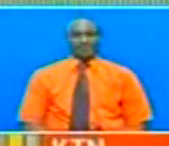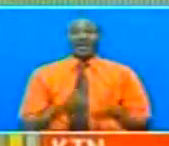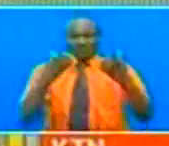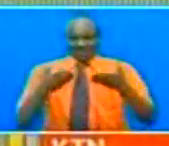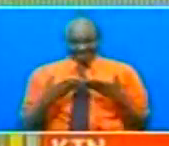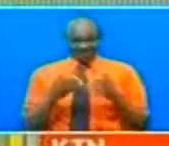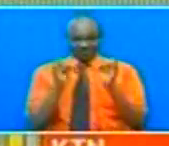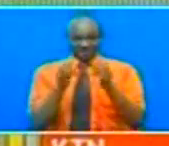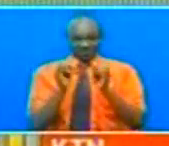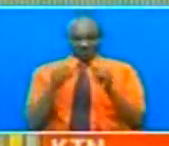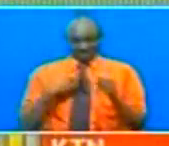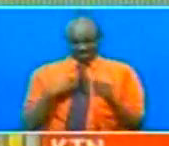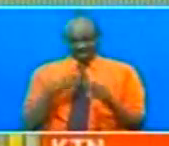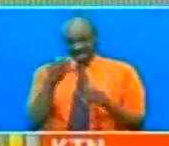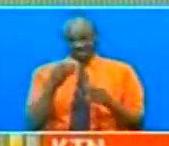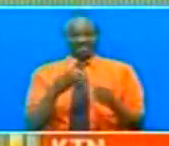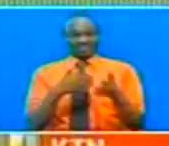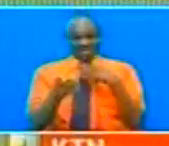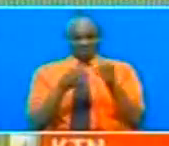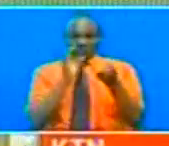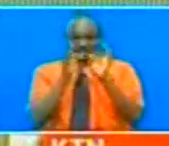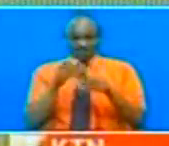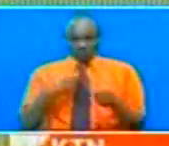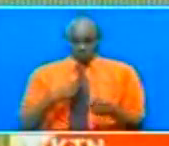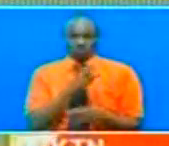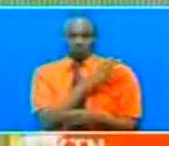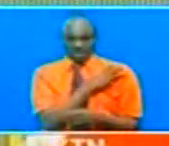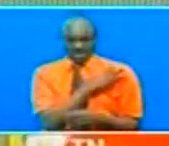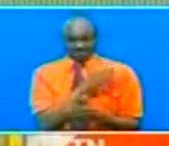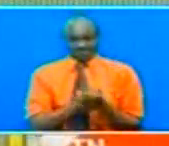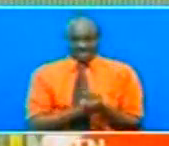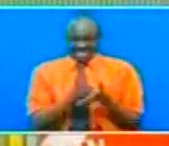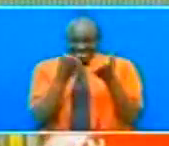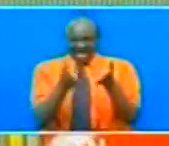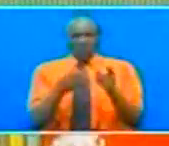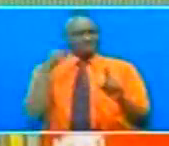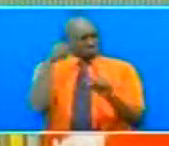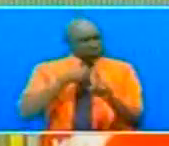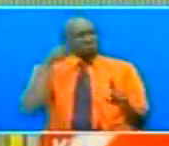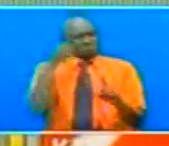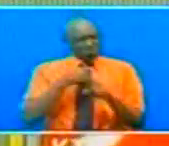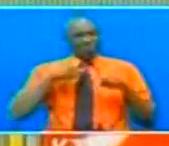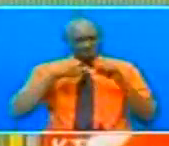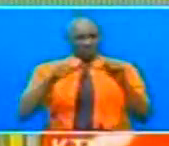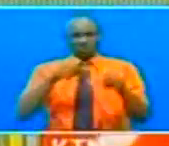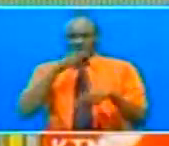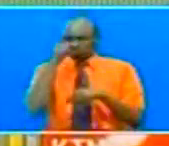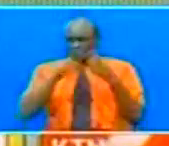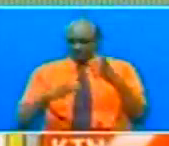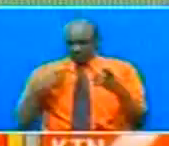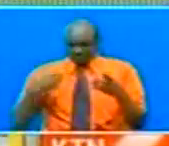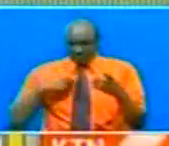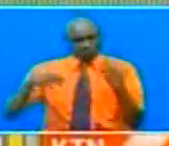Karibu kwa taarifa zetu. Mtangazaji wetu wa ishara ni William Sila. Licha ya harakati zinazoendelezwa nchini kupata